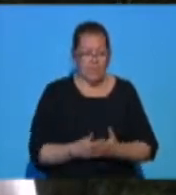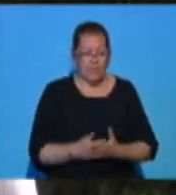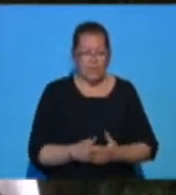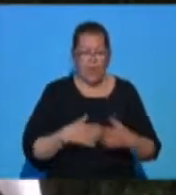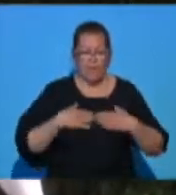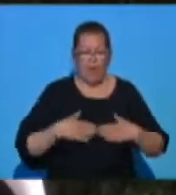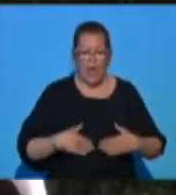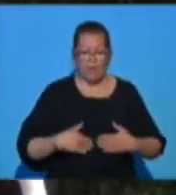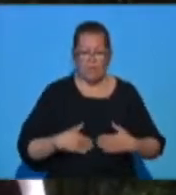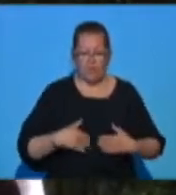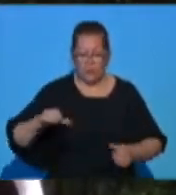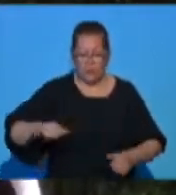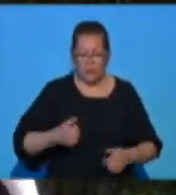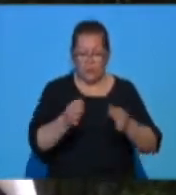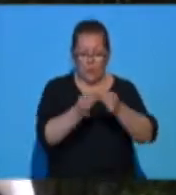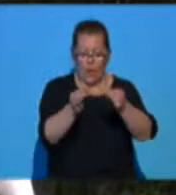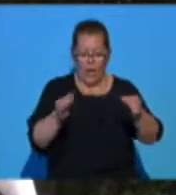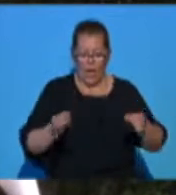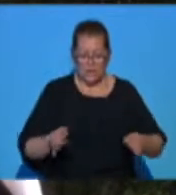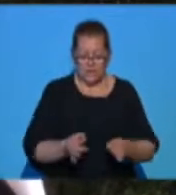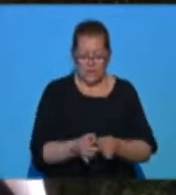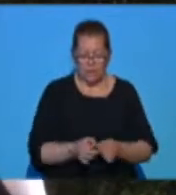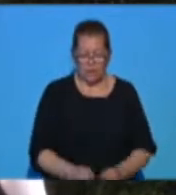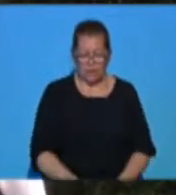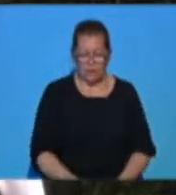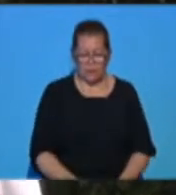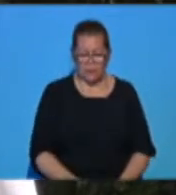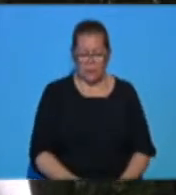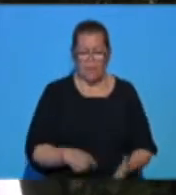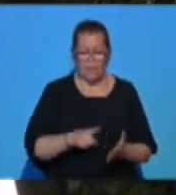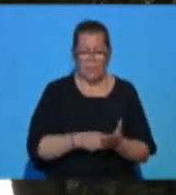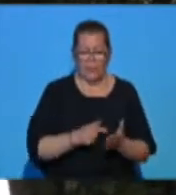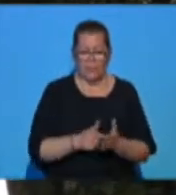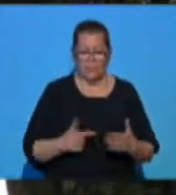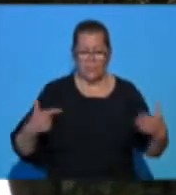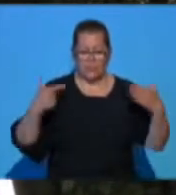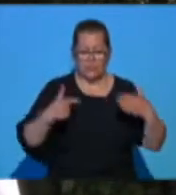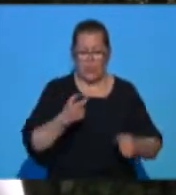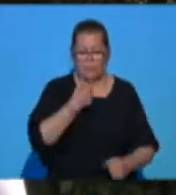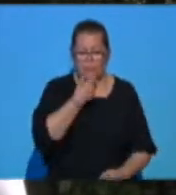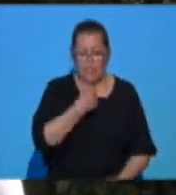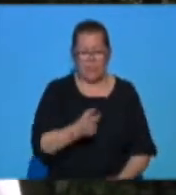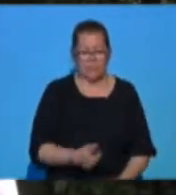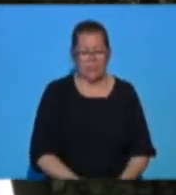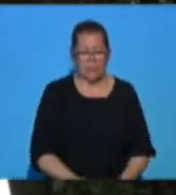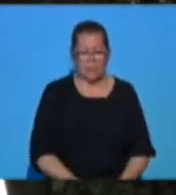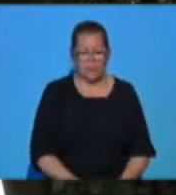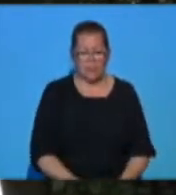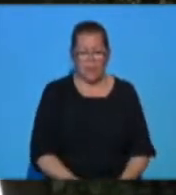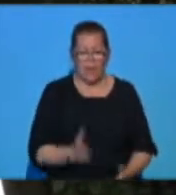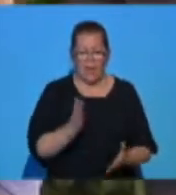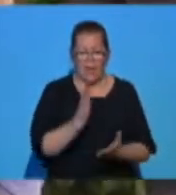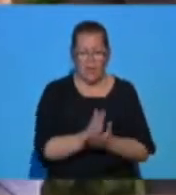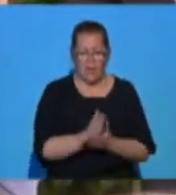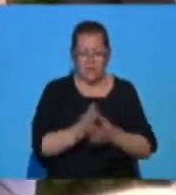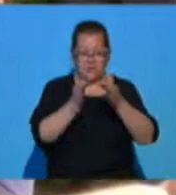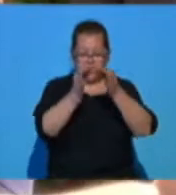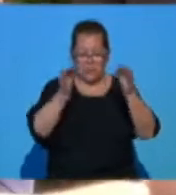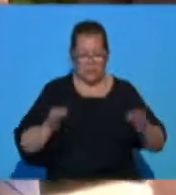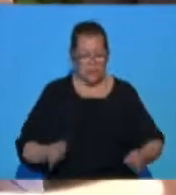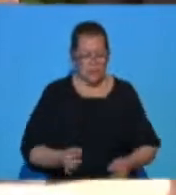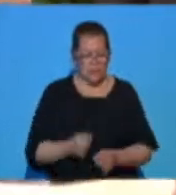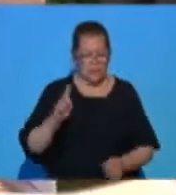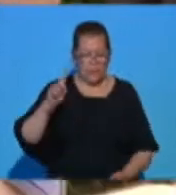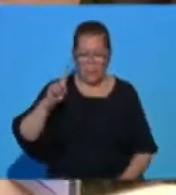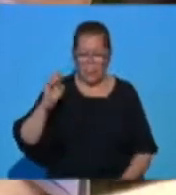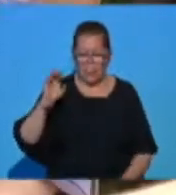cere această adeverință când eu am ieșit la pensie cu o deducere de 7 ani? Am decizia acasă. Eu aș putea să ies